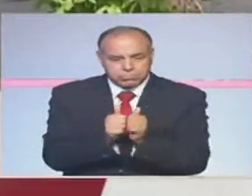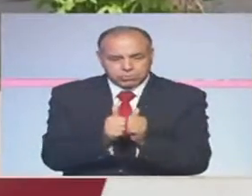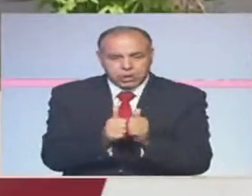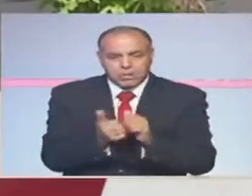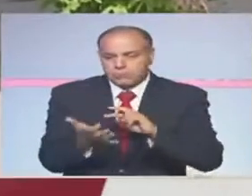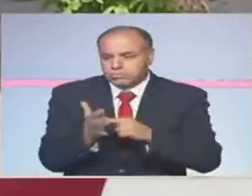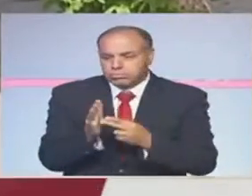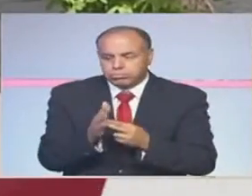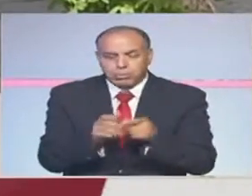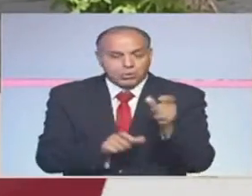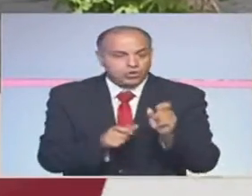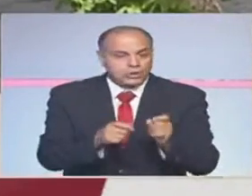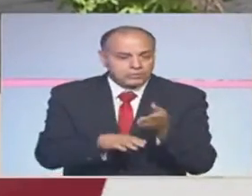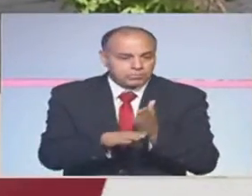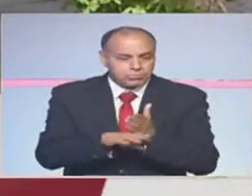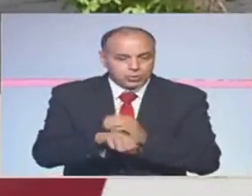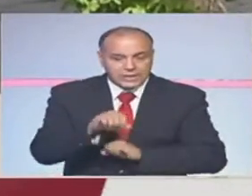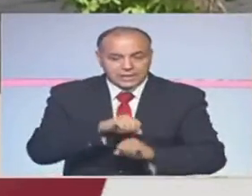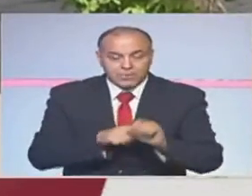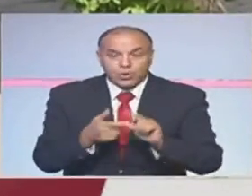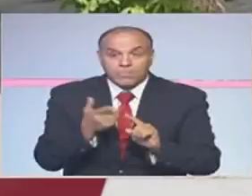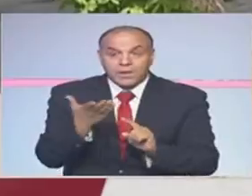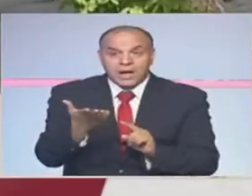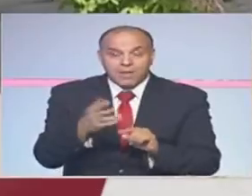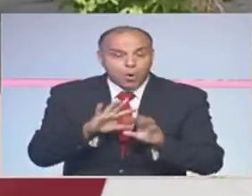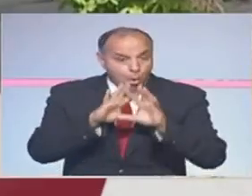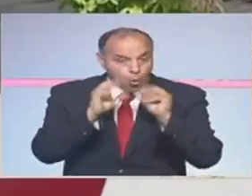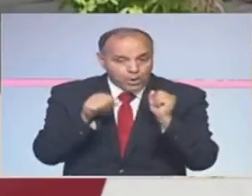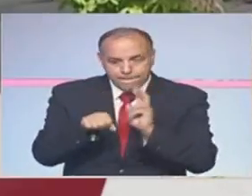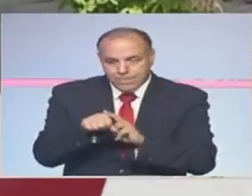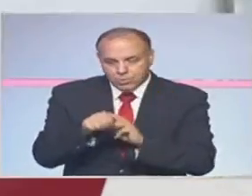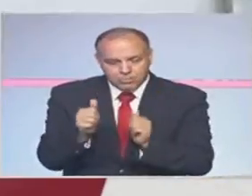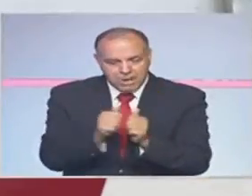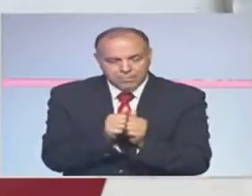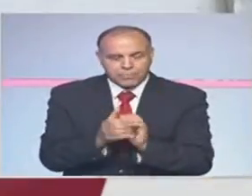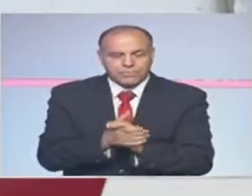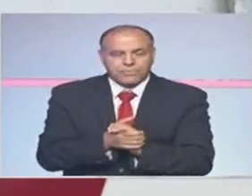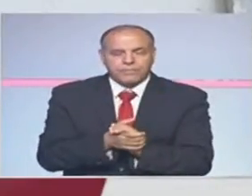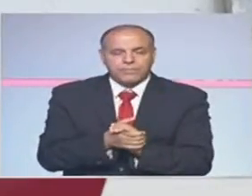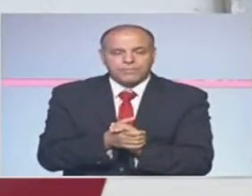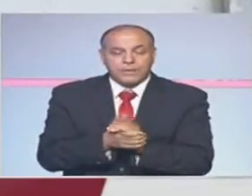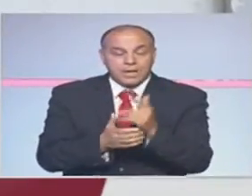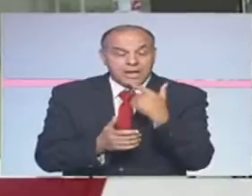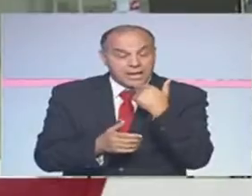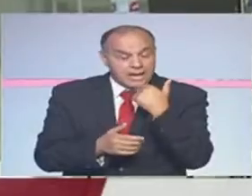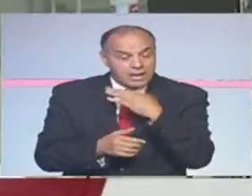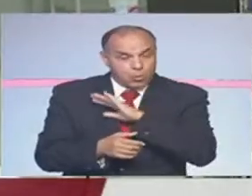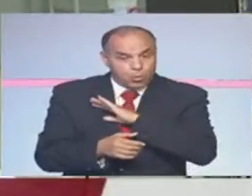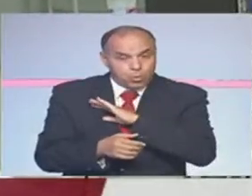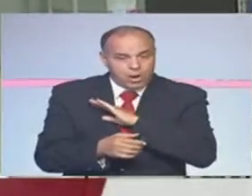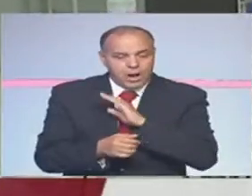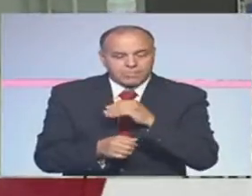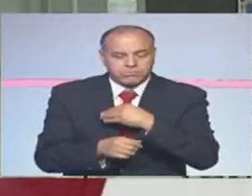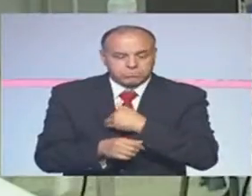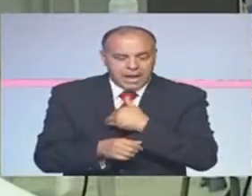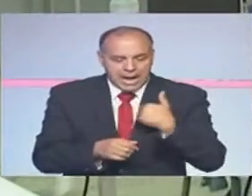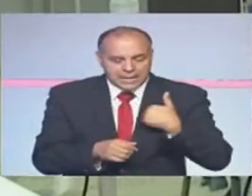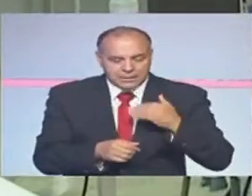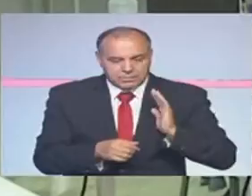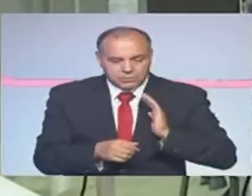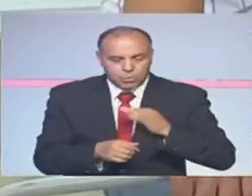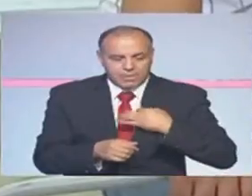لوجيستيا وبشريا وتنظيميا مع كافه الاطراف المعنيه وستتوجه الفرق الصحيه العسكريه